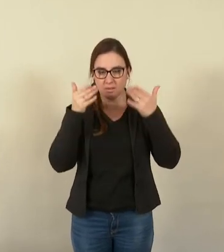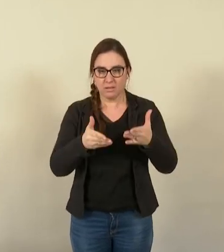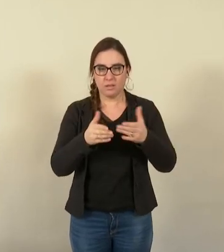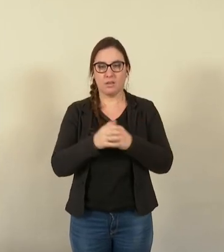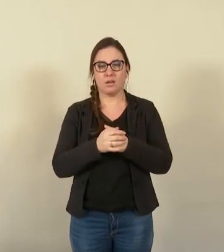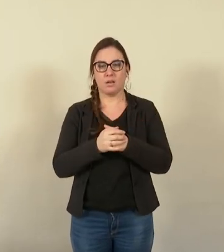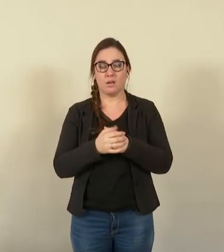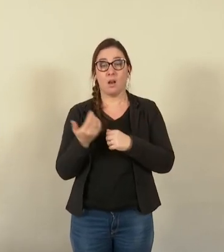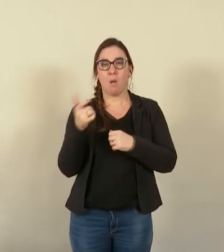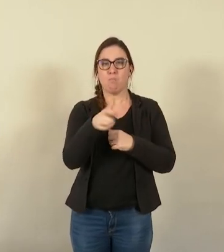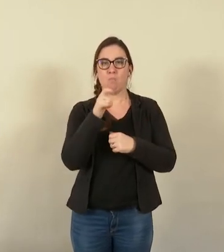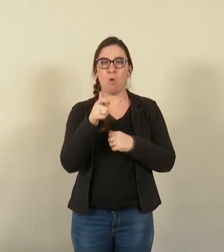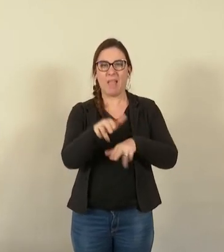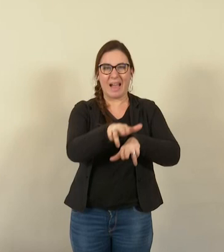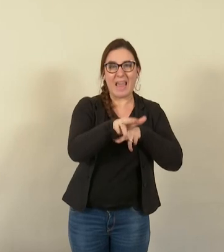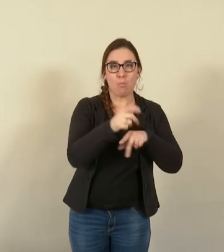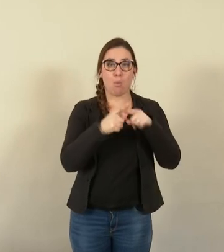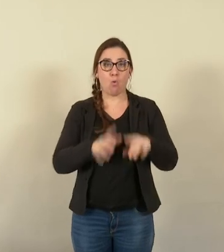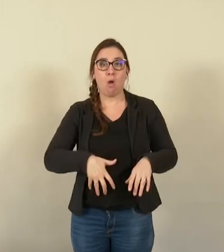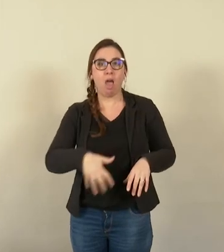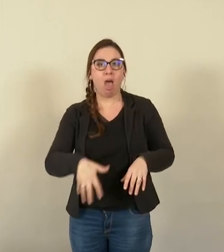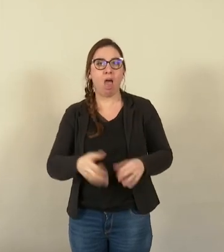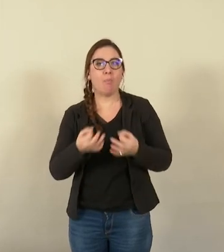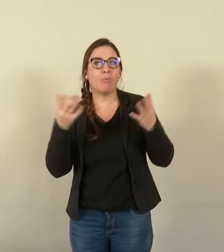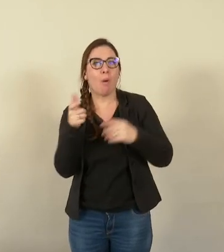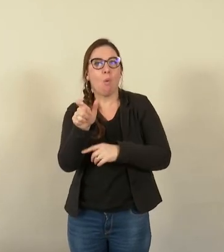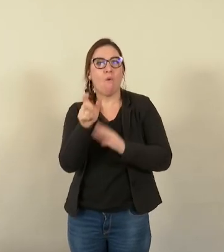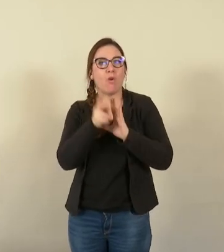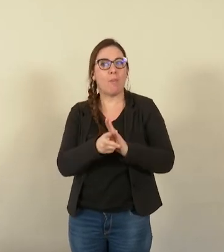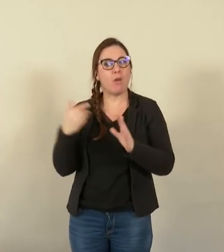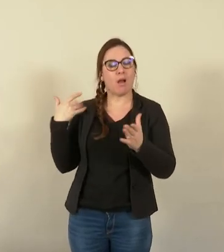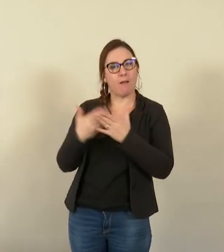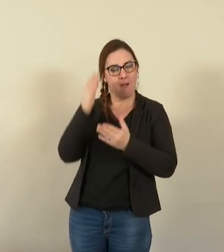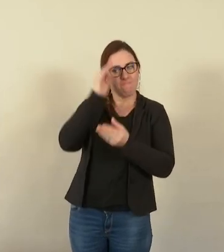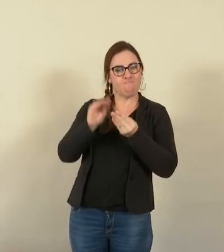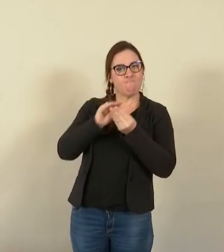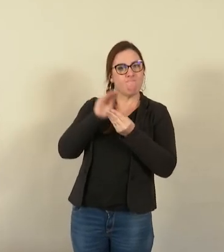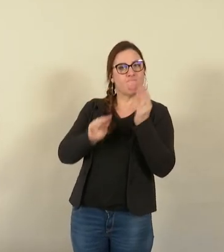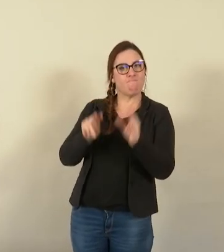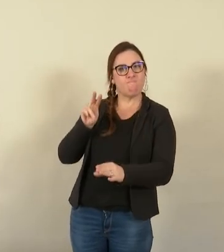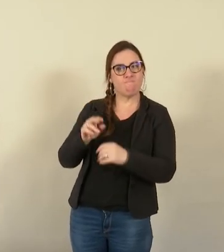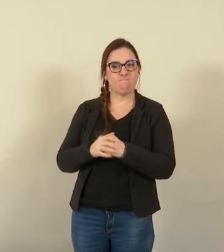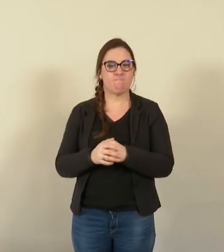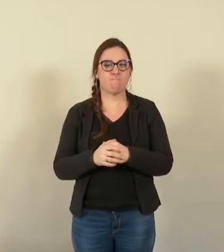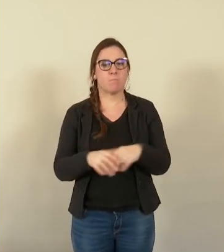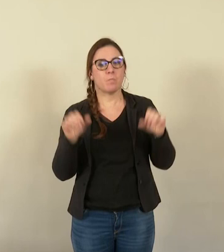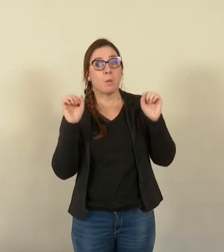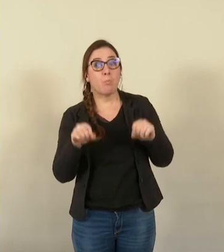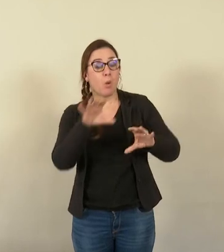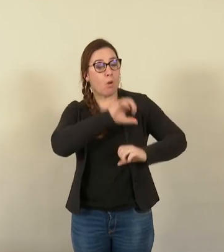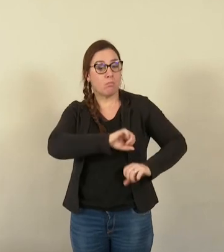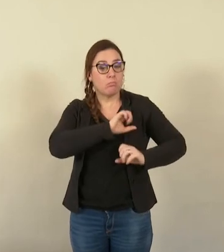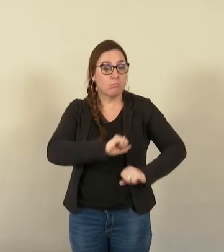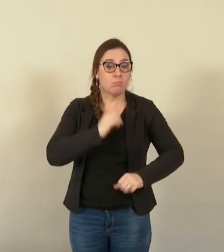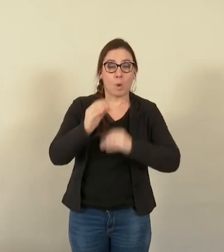réarmement à tout bout Dechamp on peut se poser des questions voilà quelques perspective générale sur une expérimentation ou un soutien